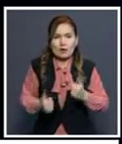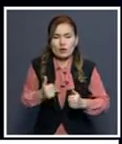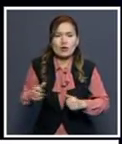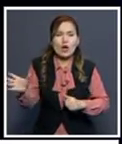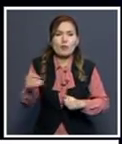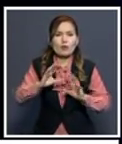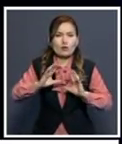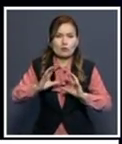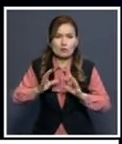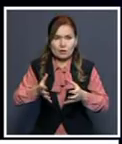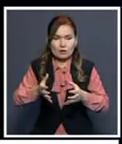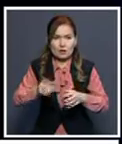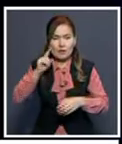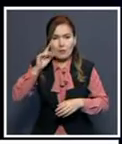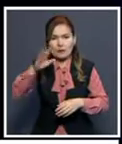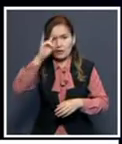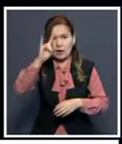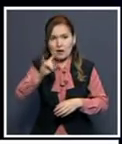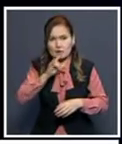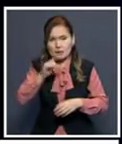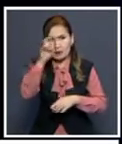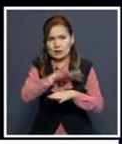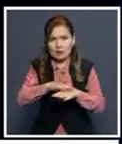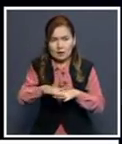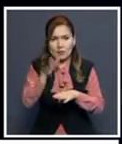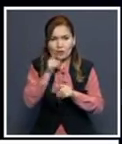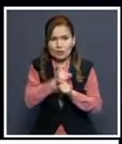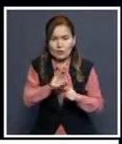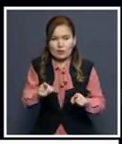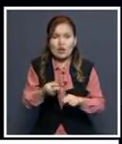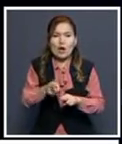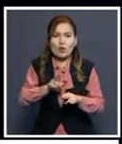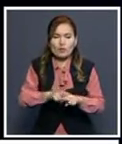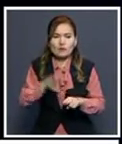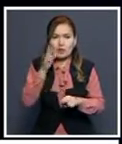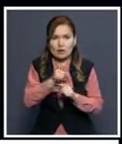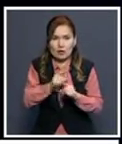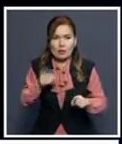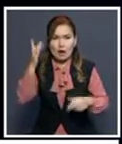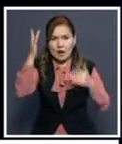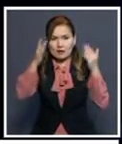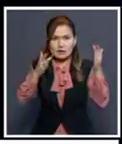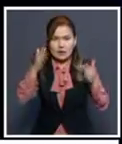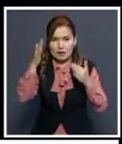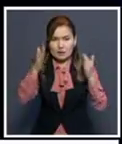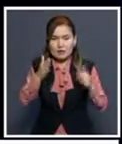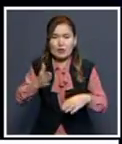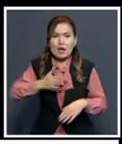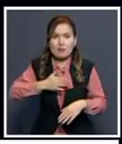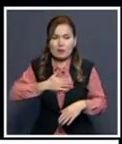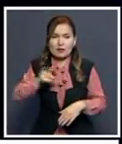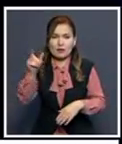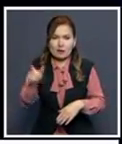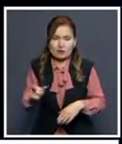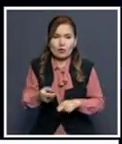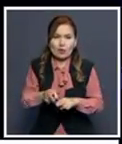дүниеге паш етілген таңғажайып дәуір, осы дәуірді аңсағандардың бірі болсам,